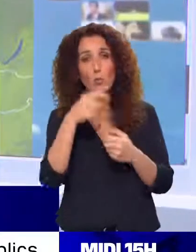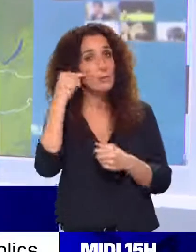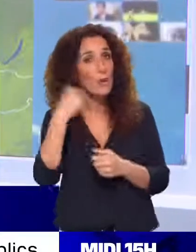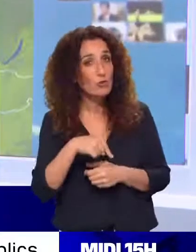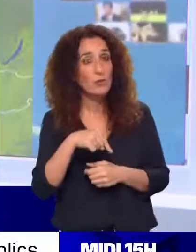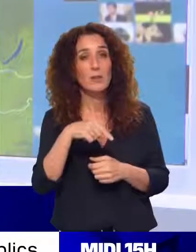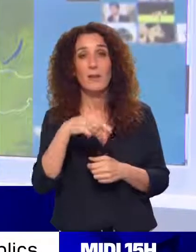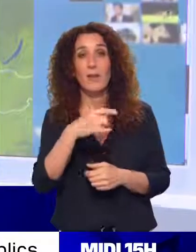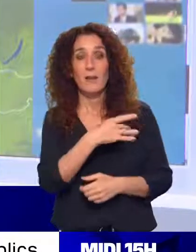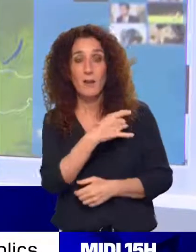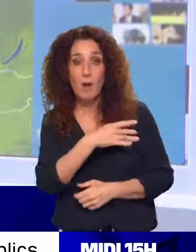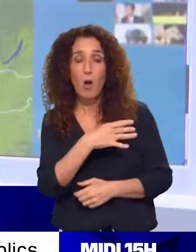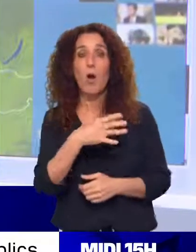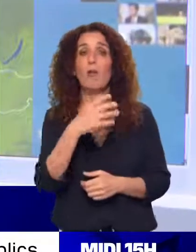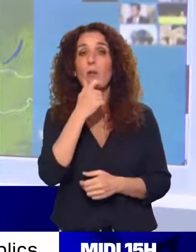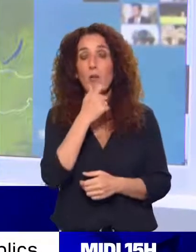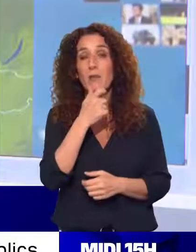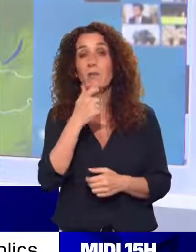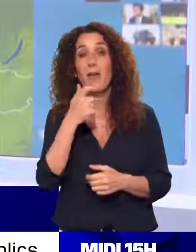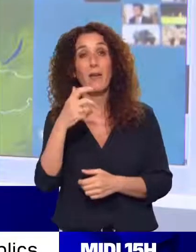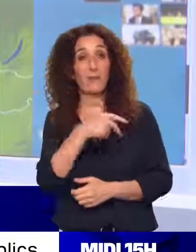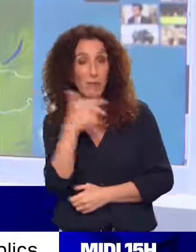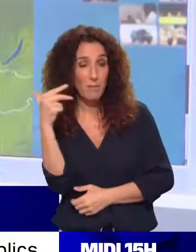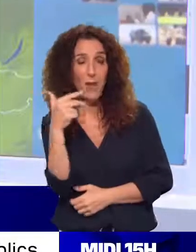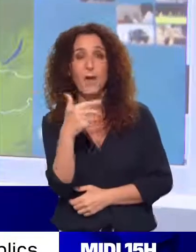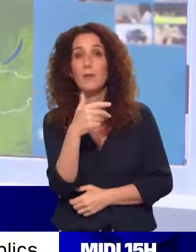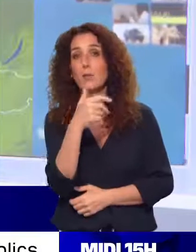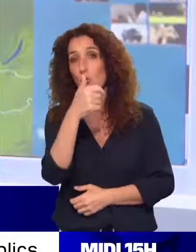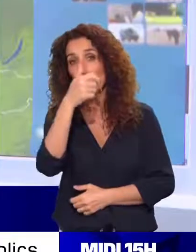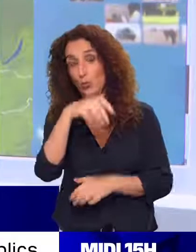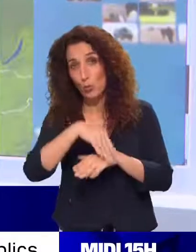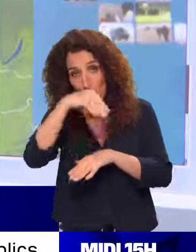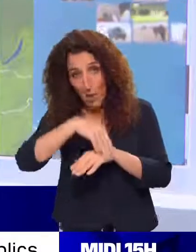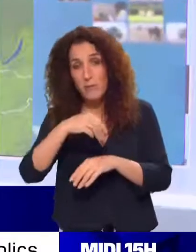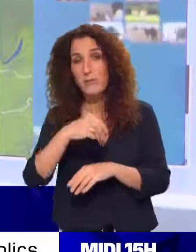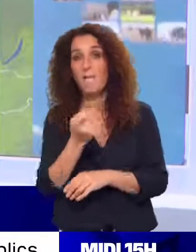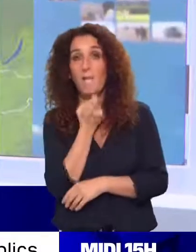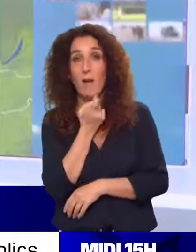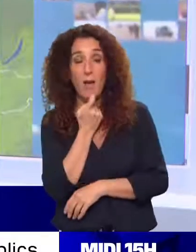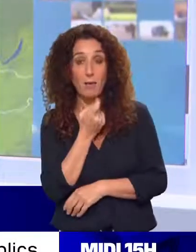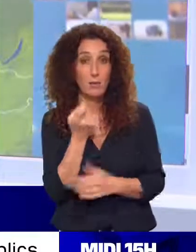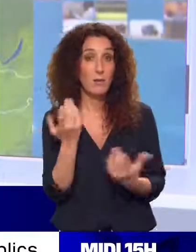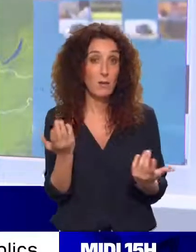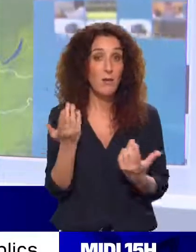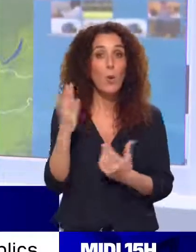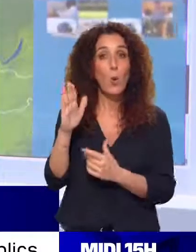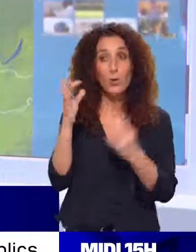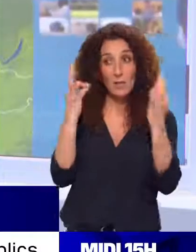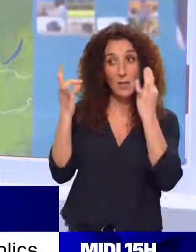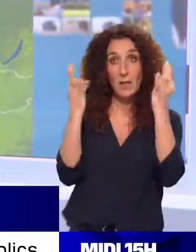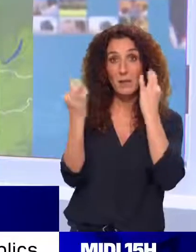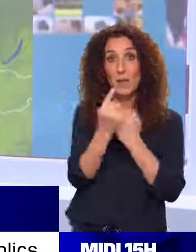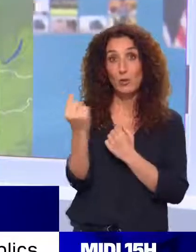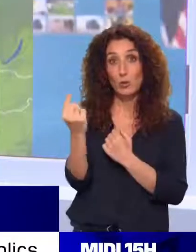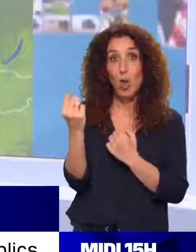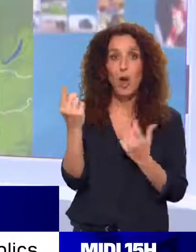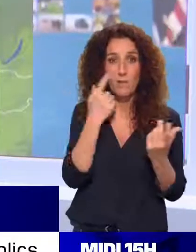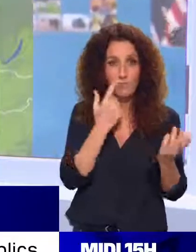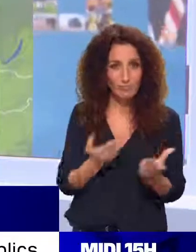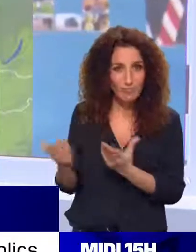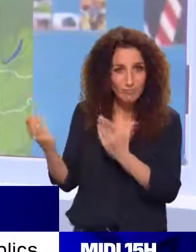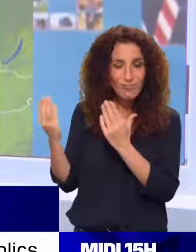royaume-uni le danemark ou encore la suède et la finlande l'autorisent la paix mac aux femmes célibataires en plus des couples hétérosexuels mais pas